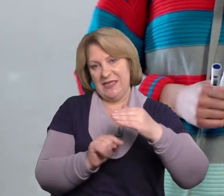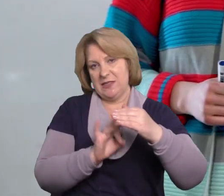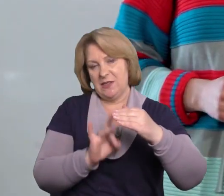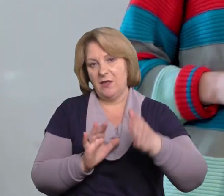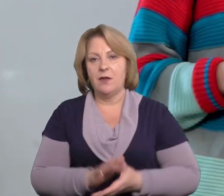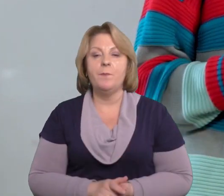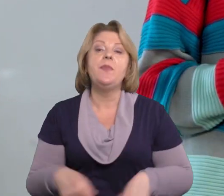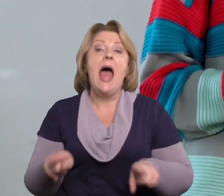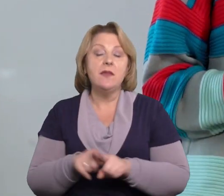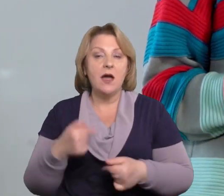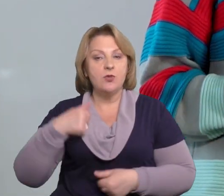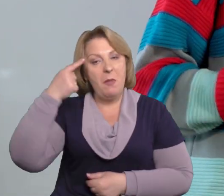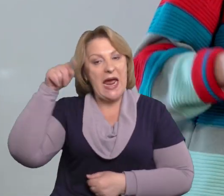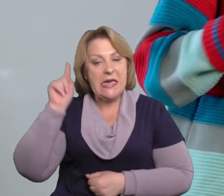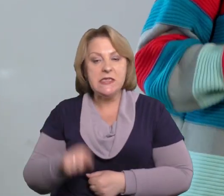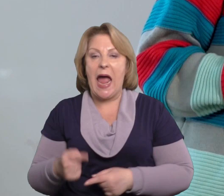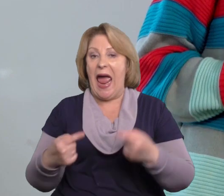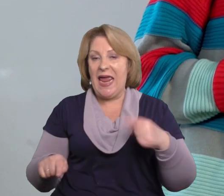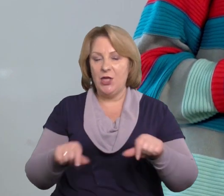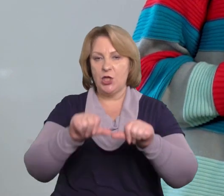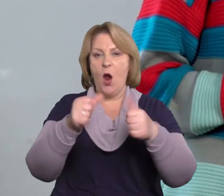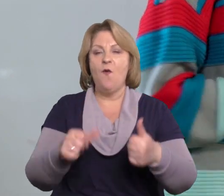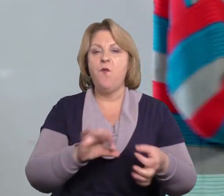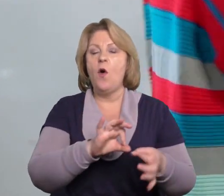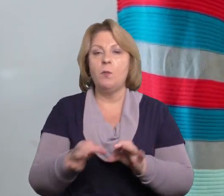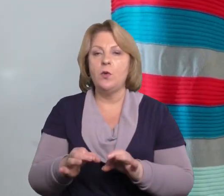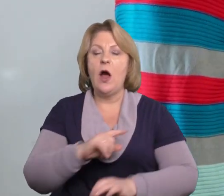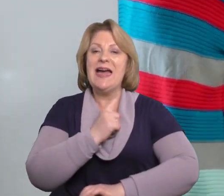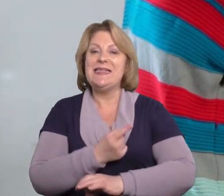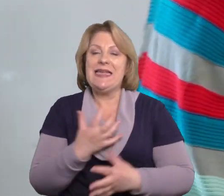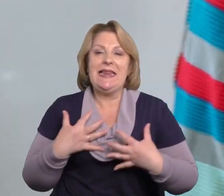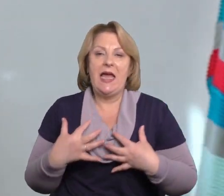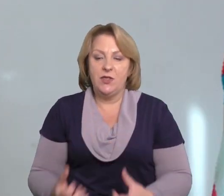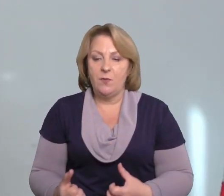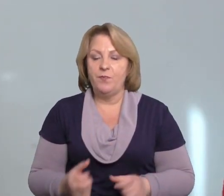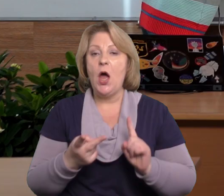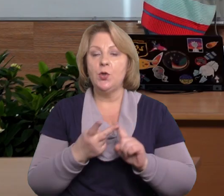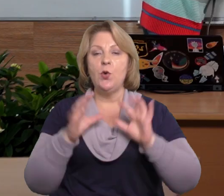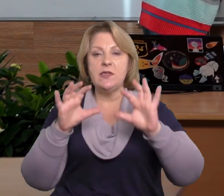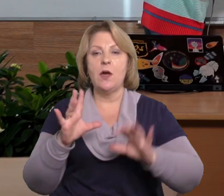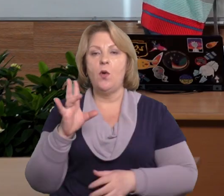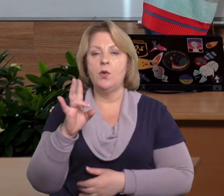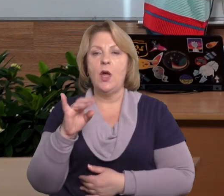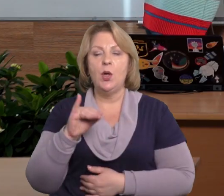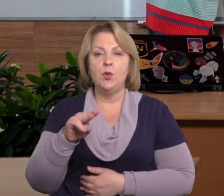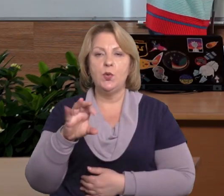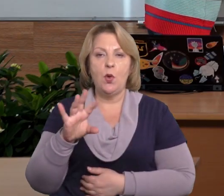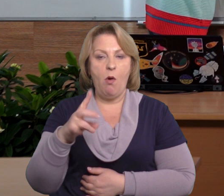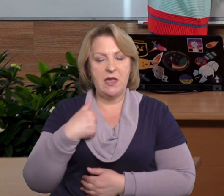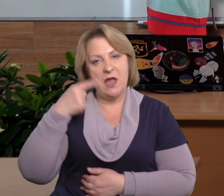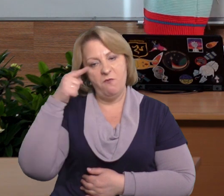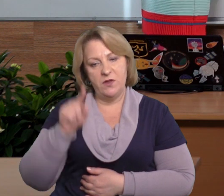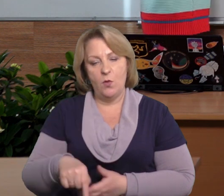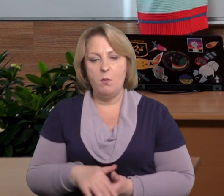Так само ми знаємо і іншу формулу сили тяжіння. З другого закону Ньютона нам відомо,